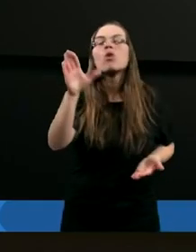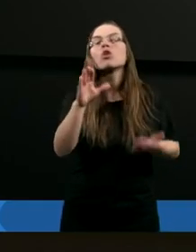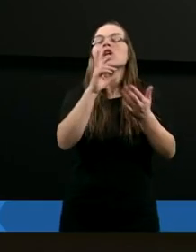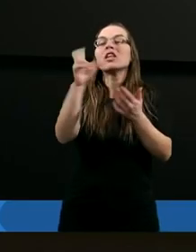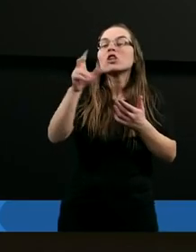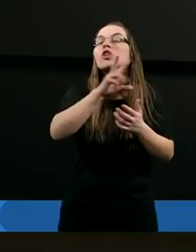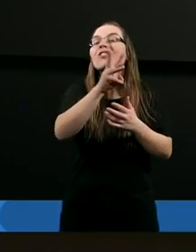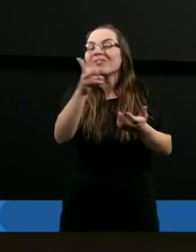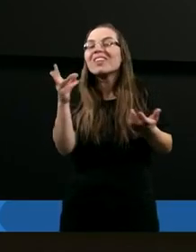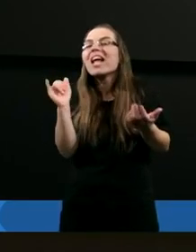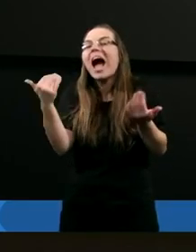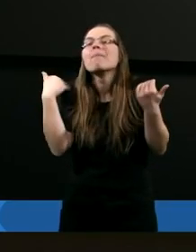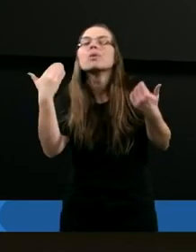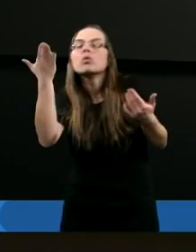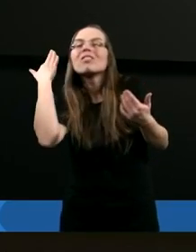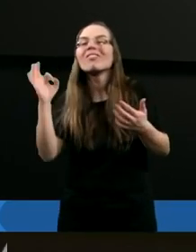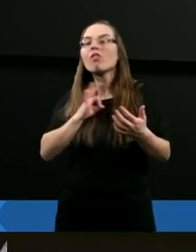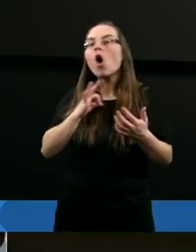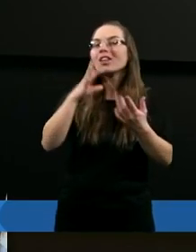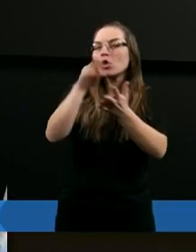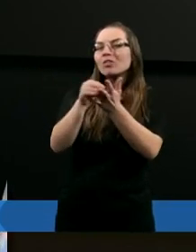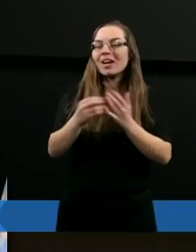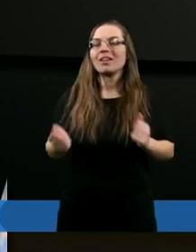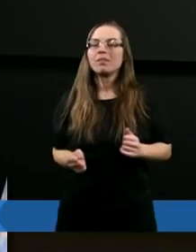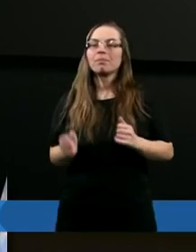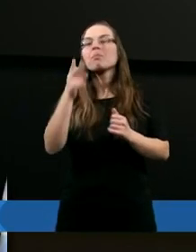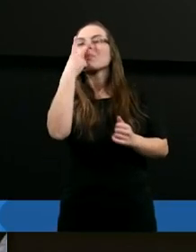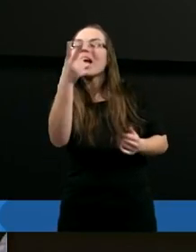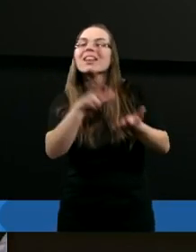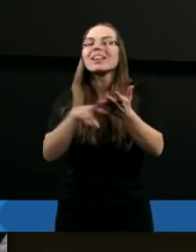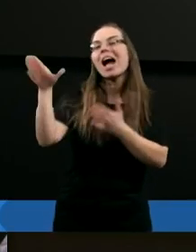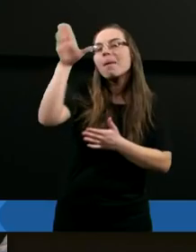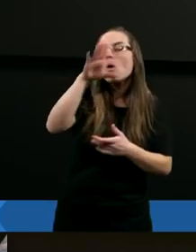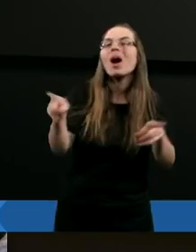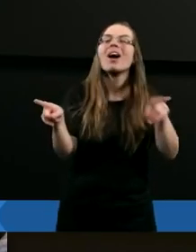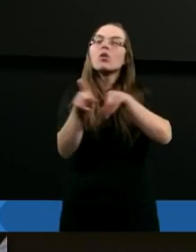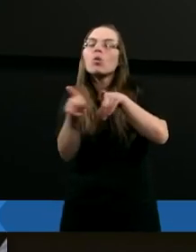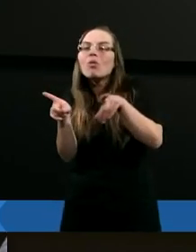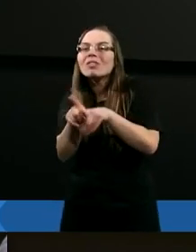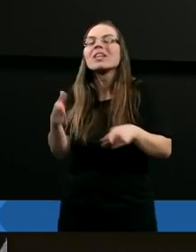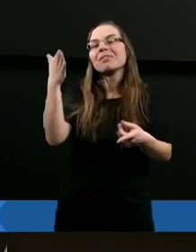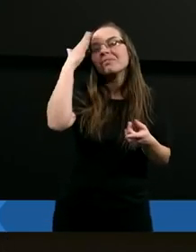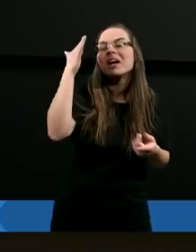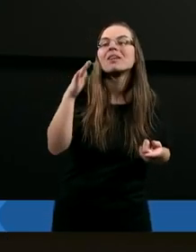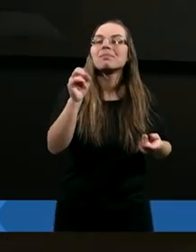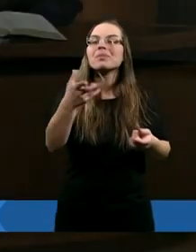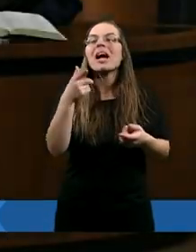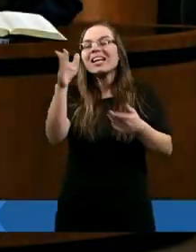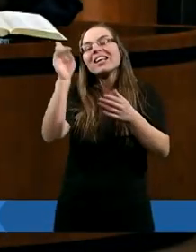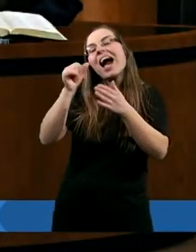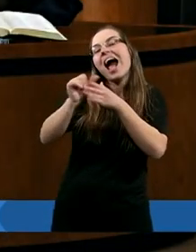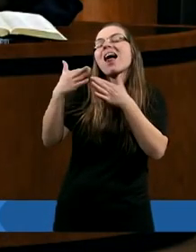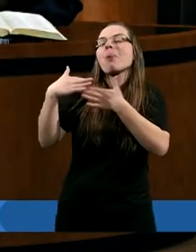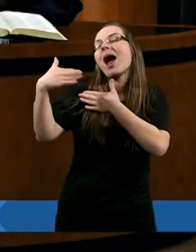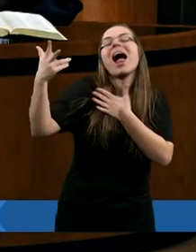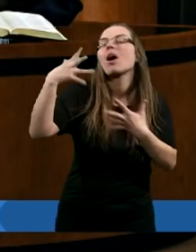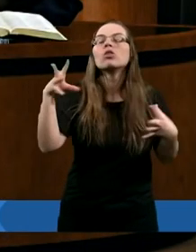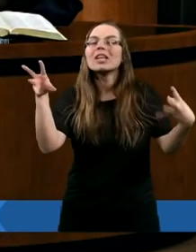Czy to kiedyś się zmieniło? Czy wcześniej patrząc na Boga również czuliście, że On jest taki gdzieś daleko,